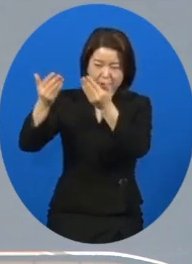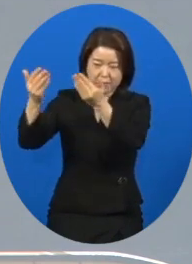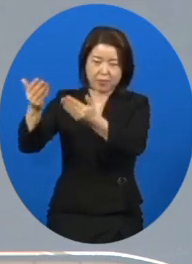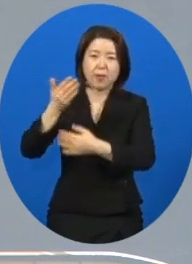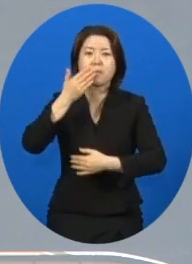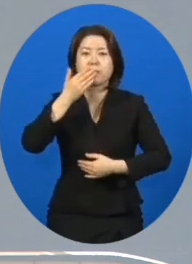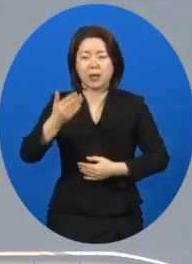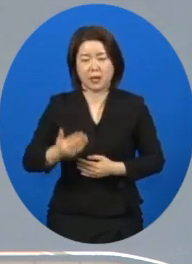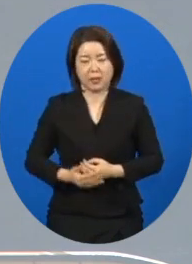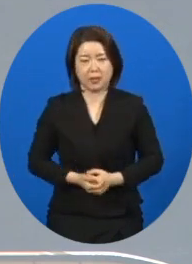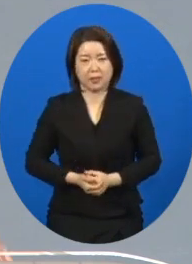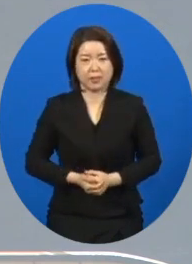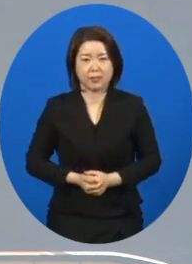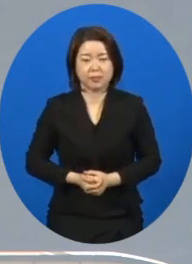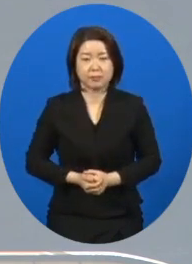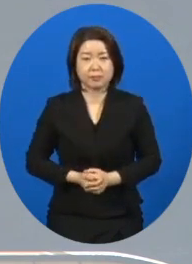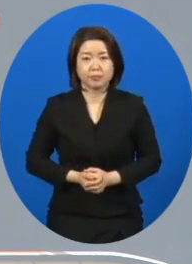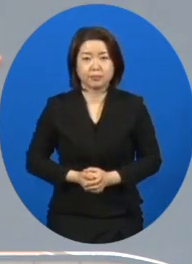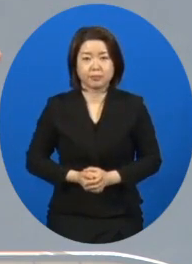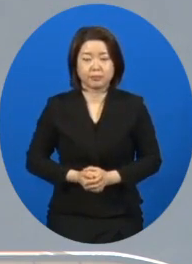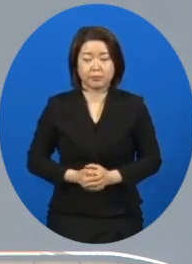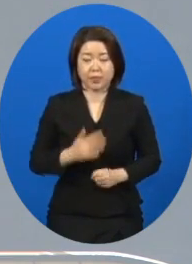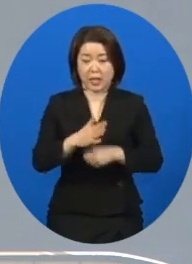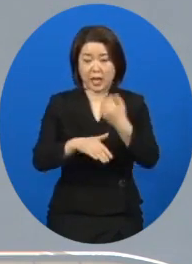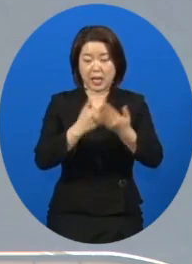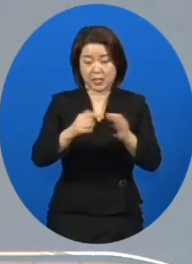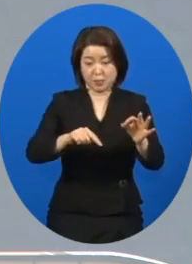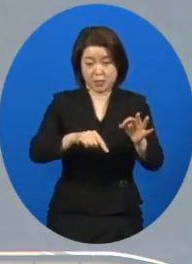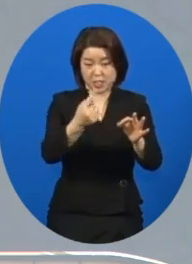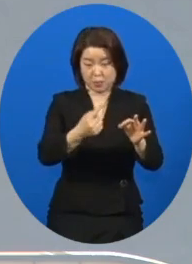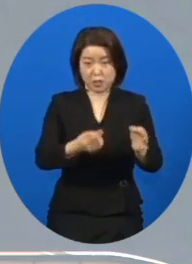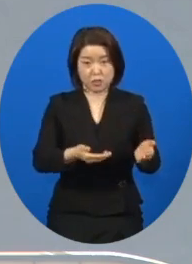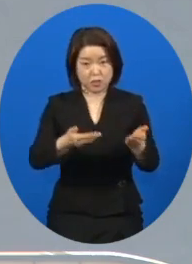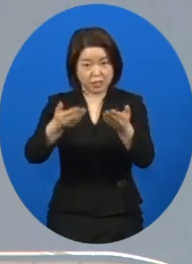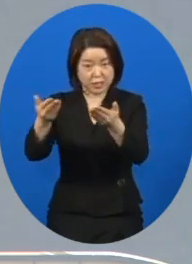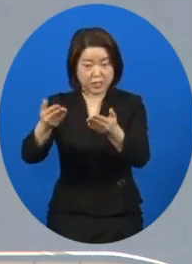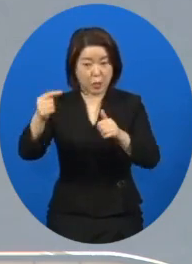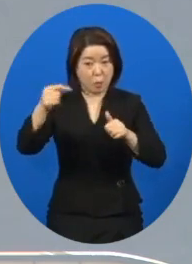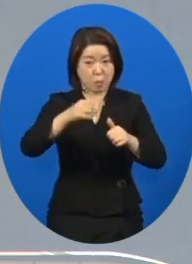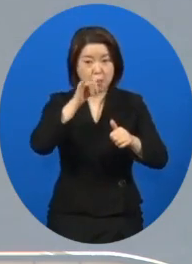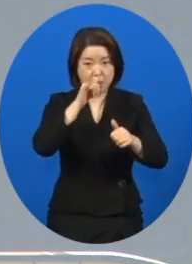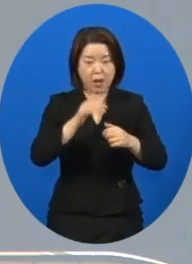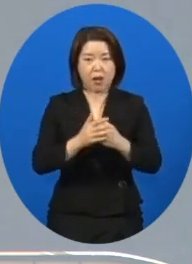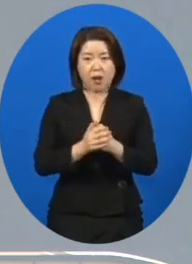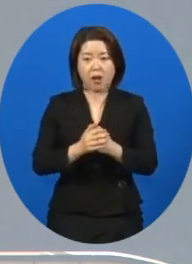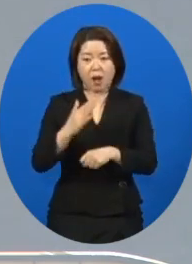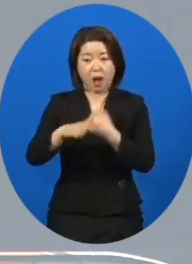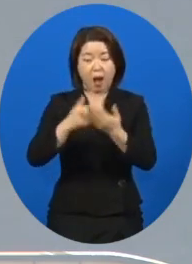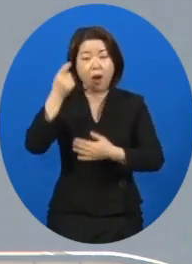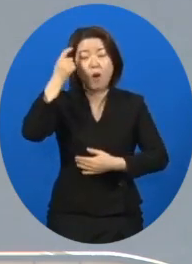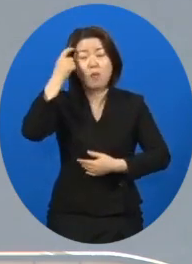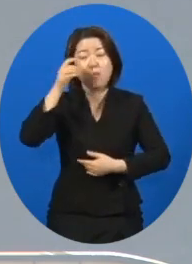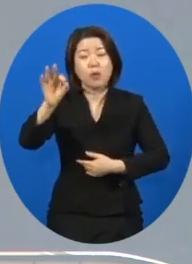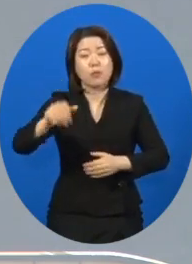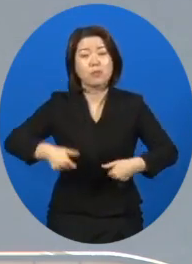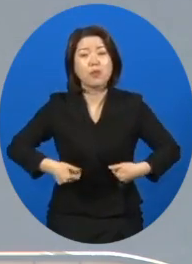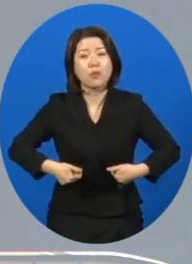것입니다. 하나님께서 11조를 바치라고 하셨어요. 하나님께서 돈이 왜